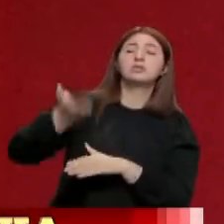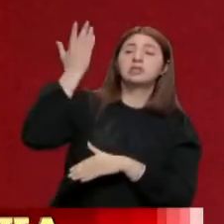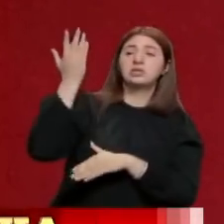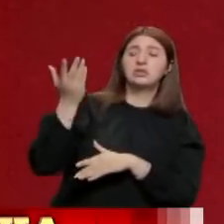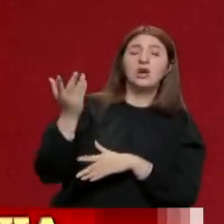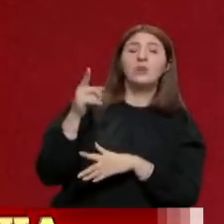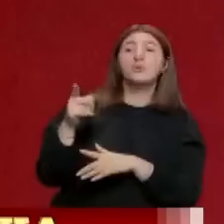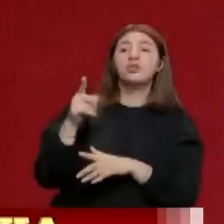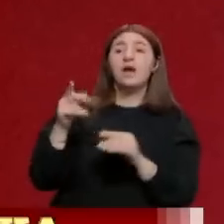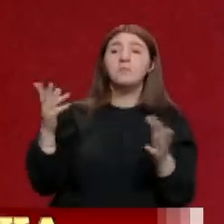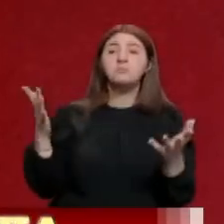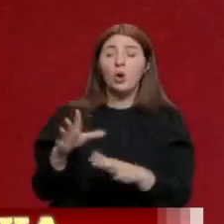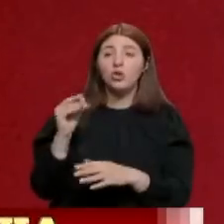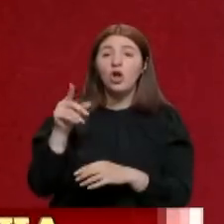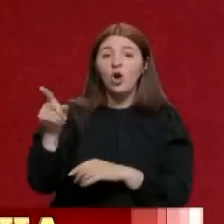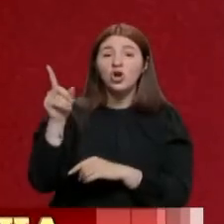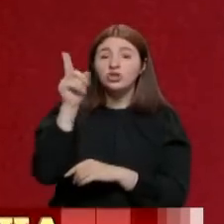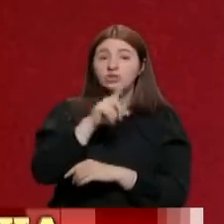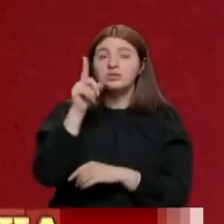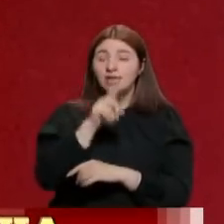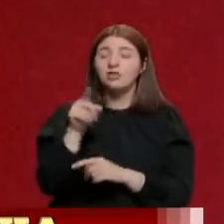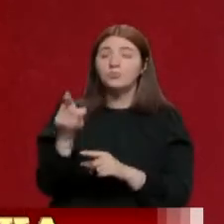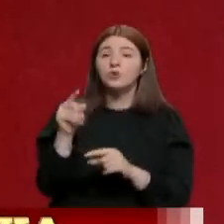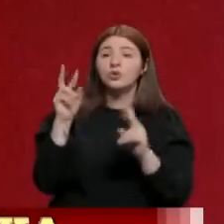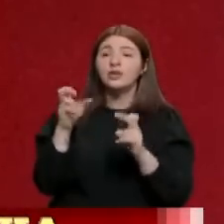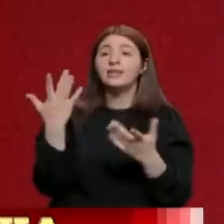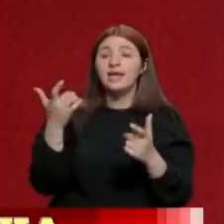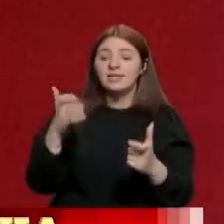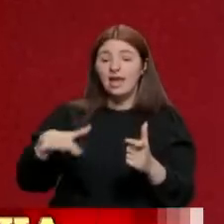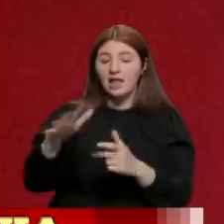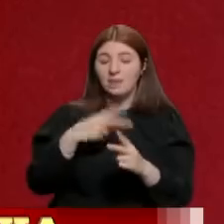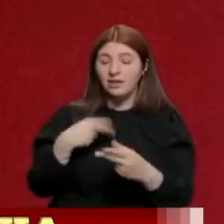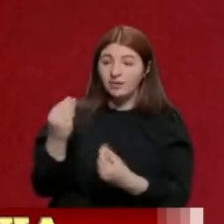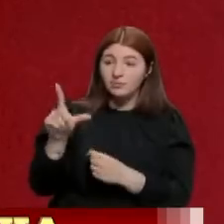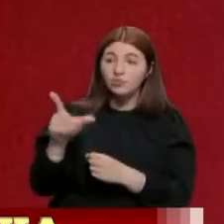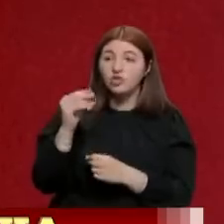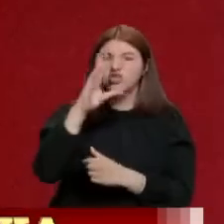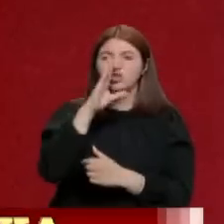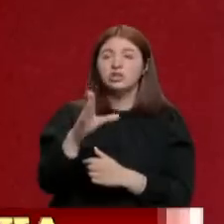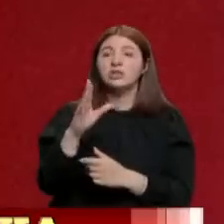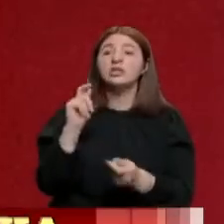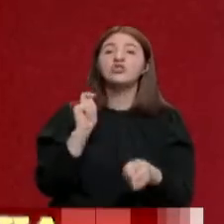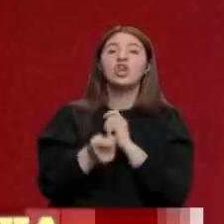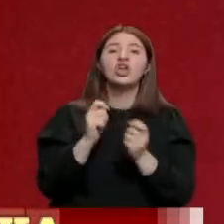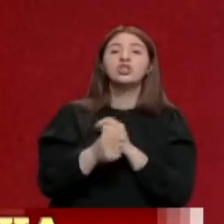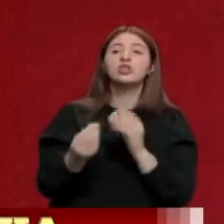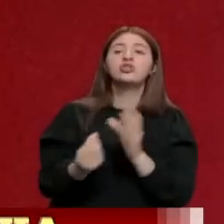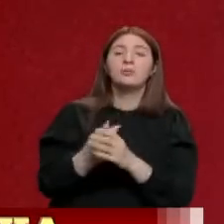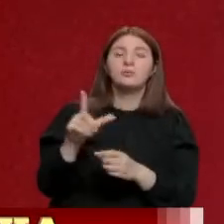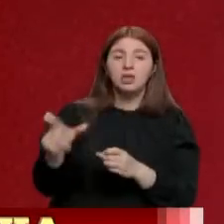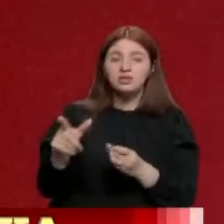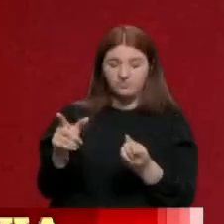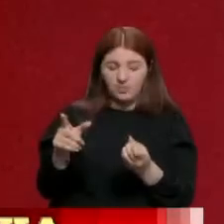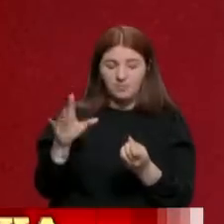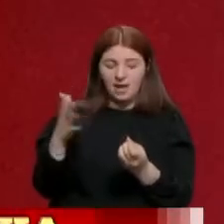yapıyoruz. Bunlar yerle bir oluyor. O yüzden bu meseleyi ne yerel belediyede bırakmamız lazım? Çok ciddi regülasyonlar ortaya koymamız lazım.